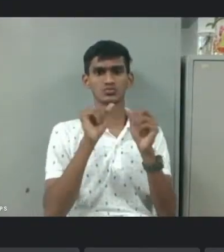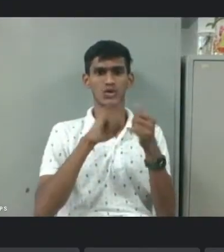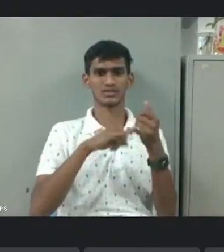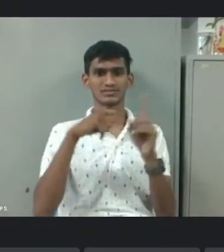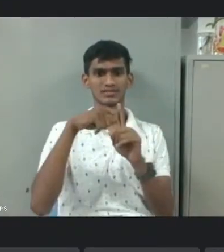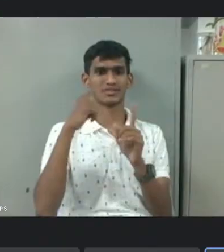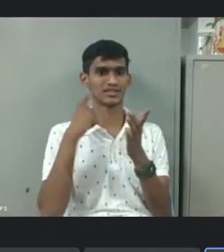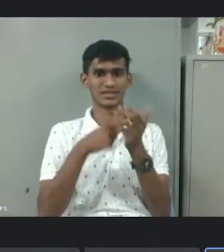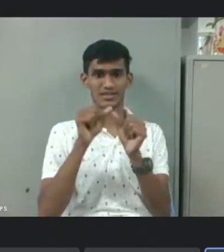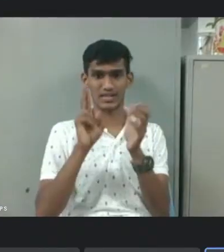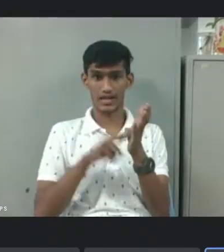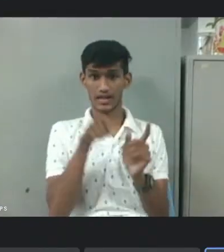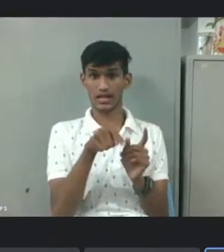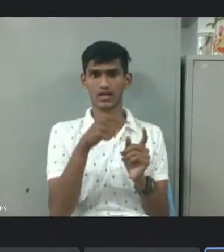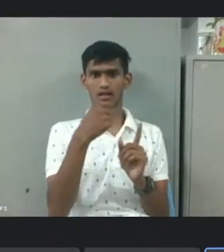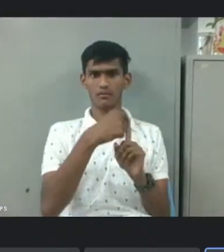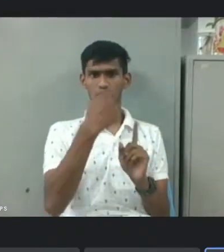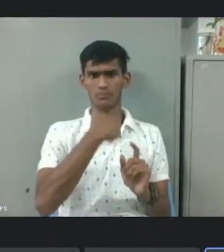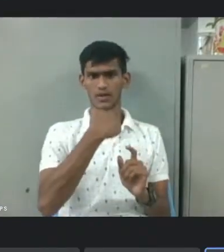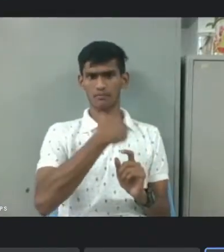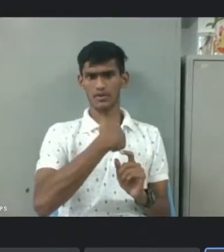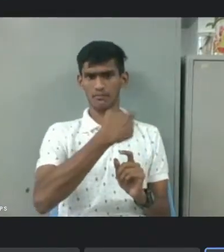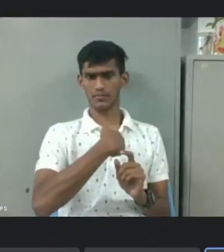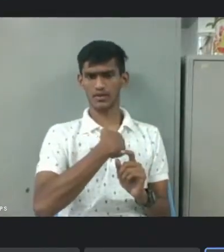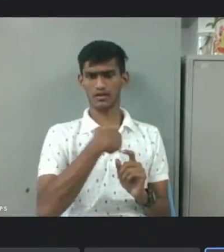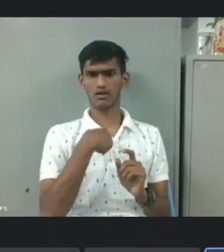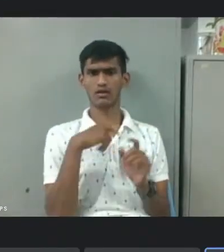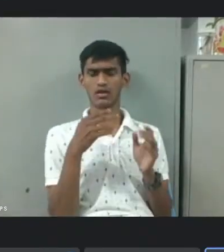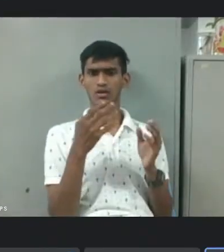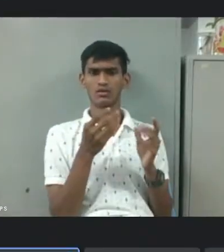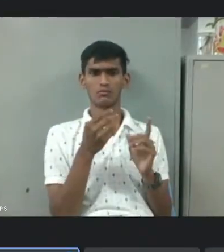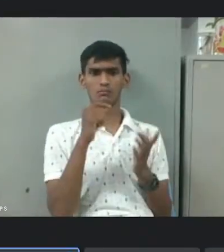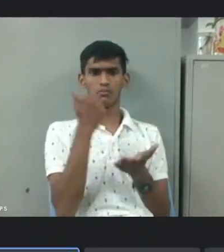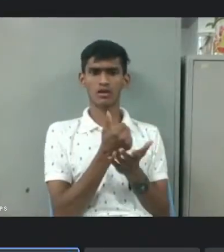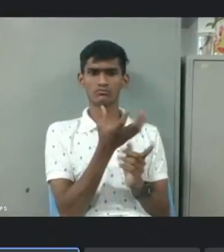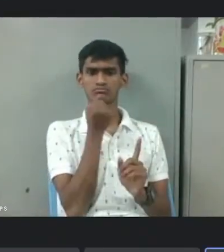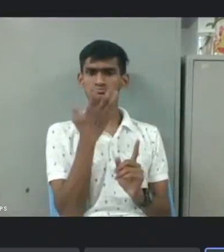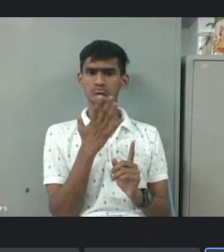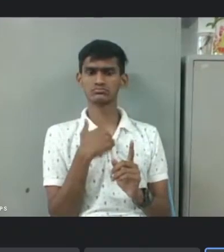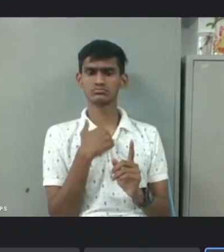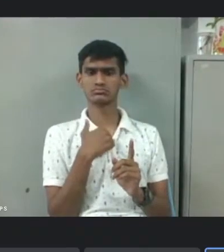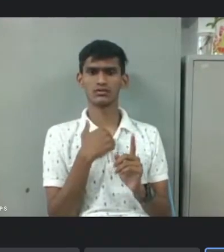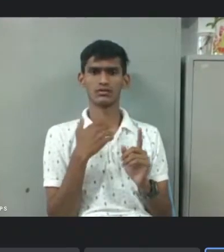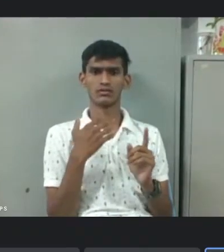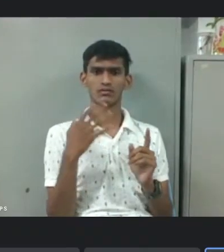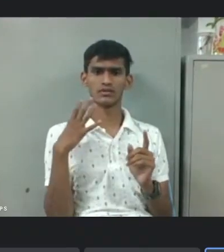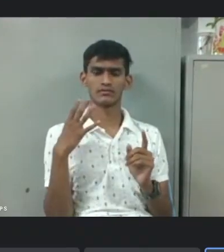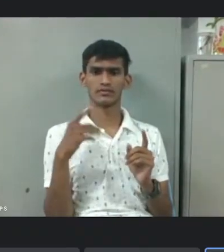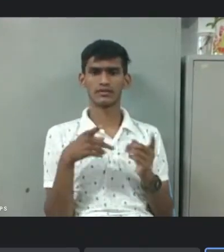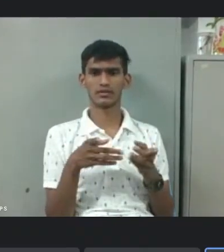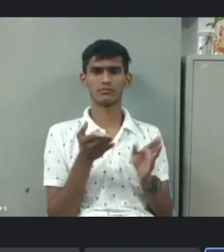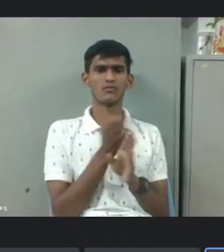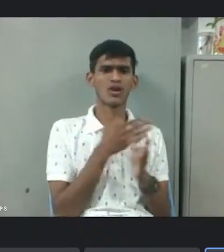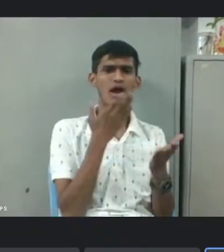നിങ്ങൾ ആശ്വാസകരണത്തിന് അപ്ലൈ ചെയ്തിരിക്കുന്നത് KSSM-ലല്ലേ, കേരള സോഷ്യൽ സെക്യൂരിറ്റി മിഷൻ. അപ്പം